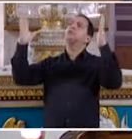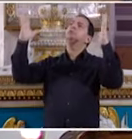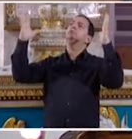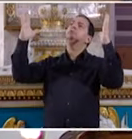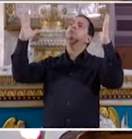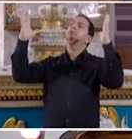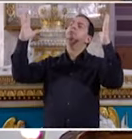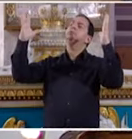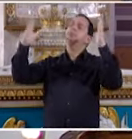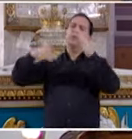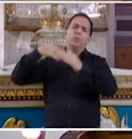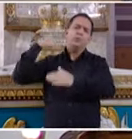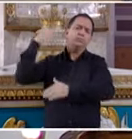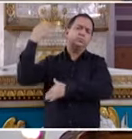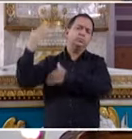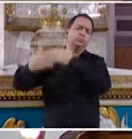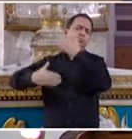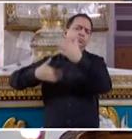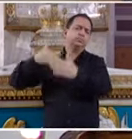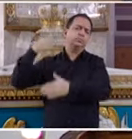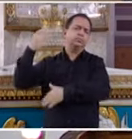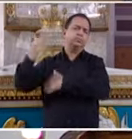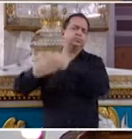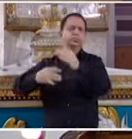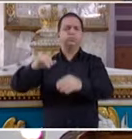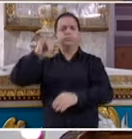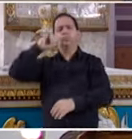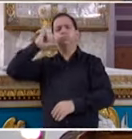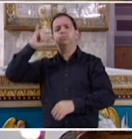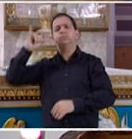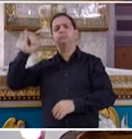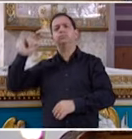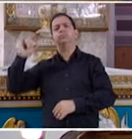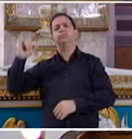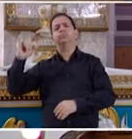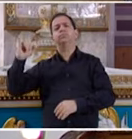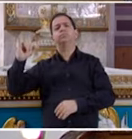Στους αιώνας τον